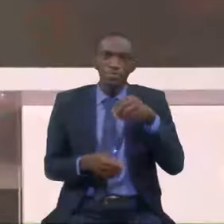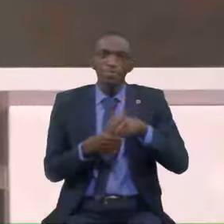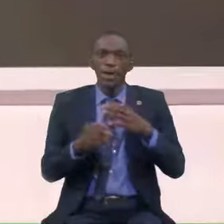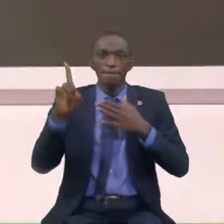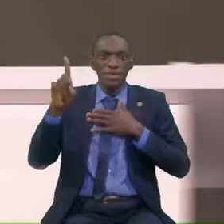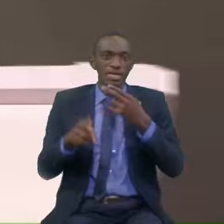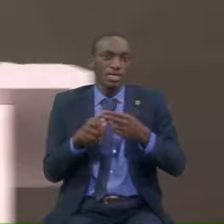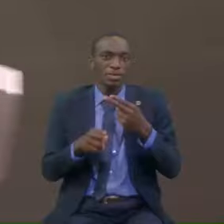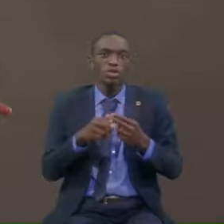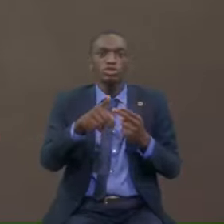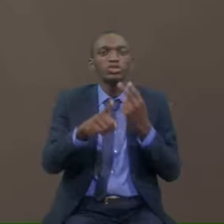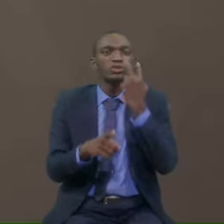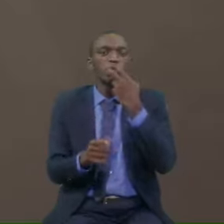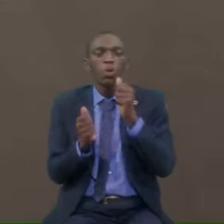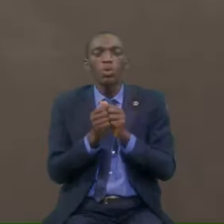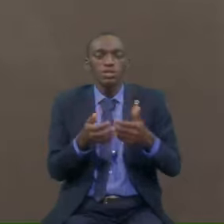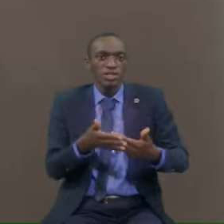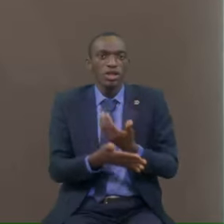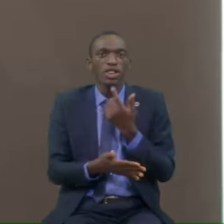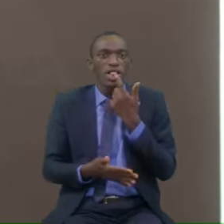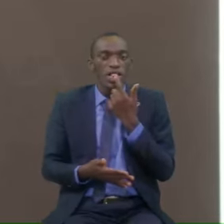Ils parleront de nouvelles langues. En mon nom.